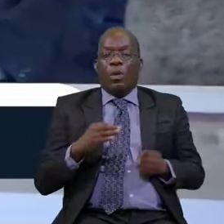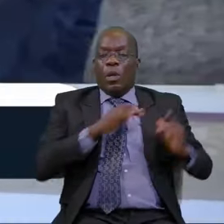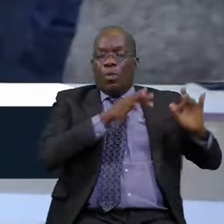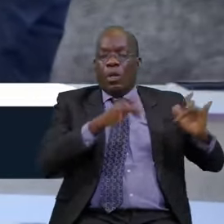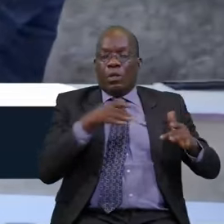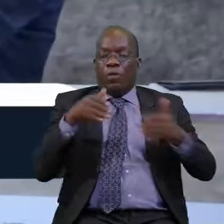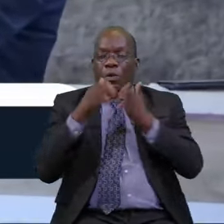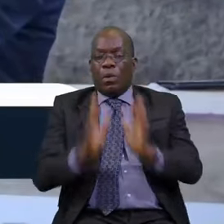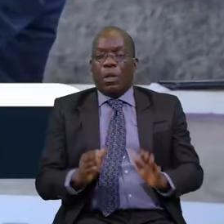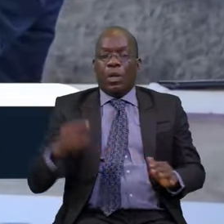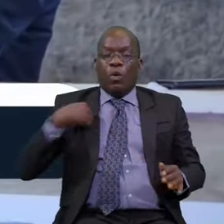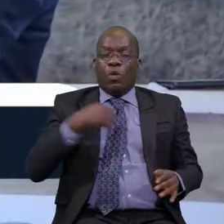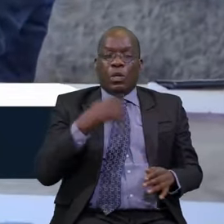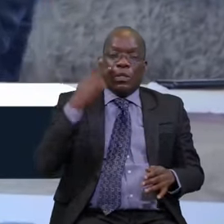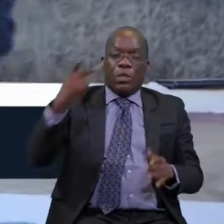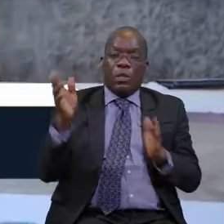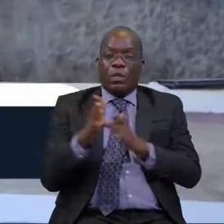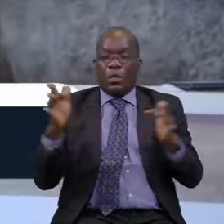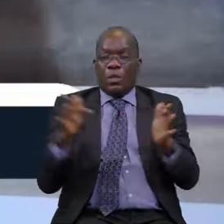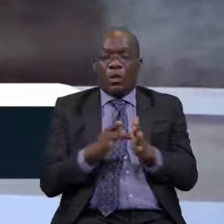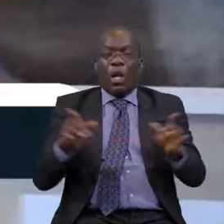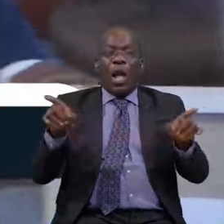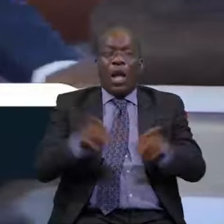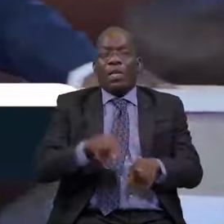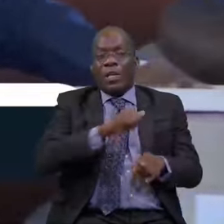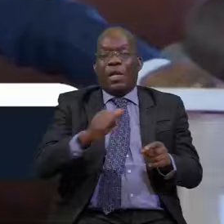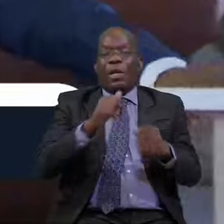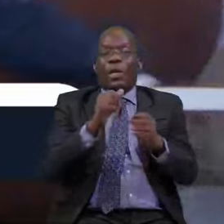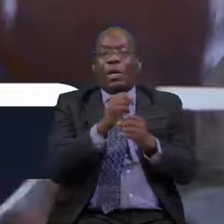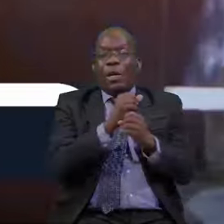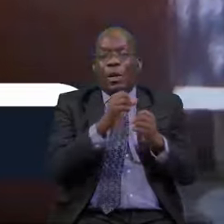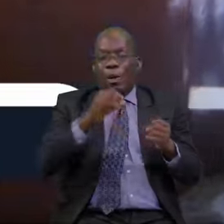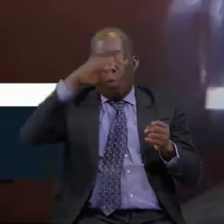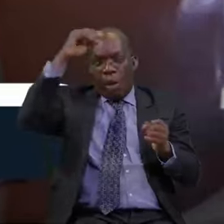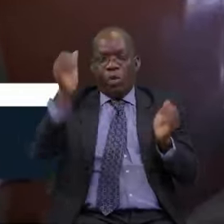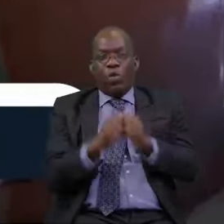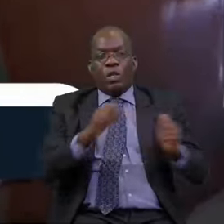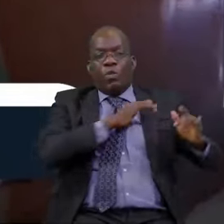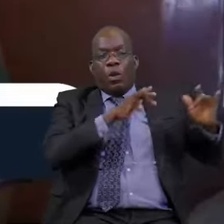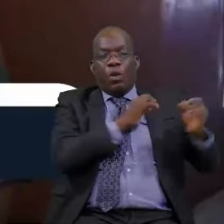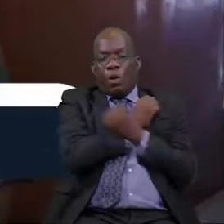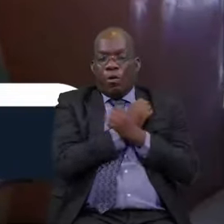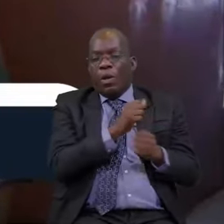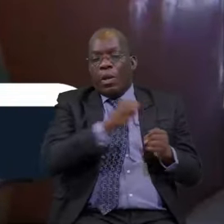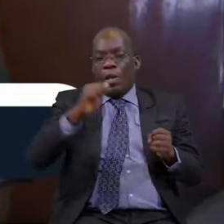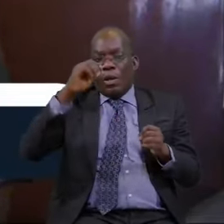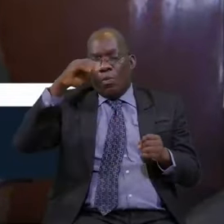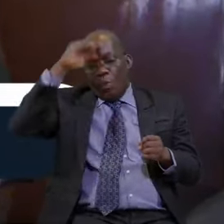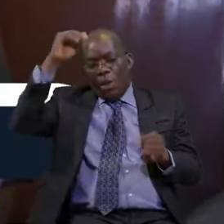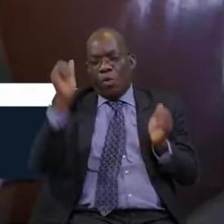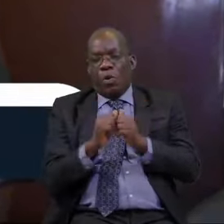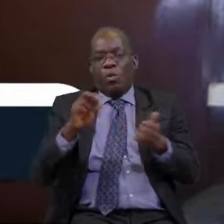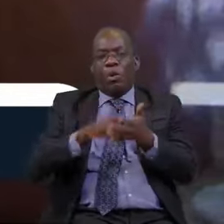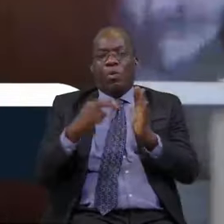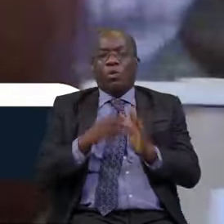de Jésus-Christ. Vous allez voir un homme avec passion, un homme avec courage et un homme avec